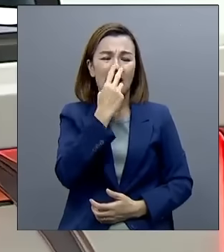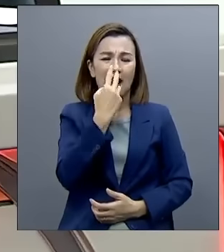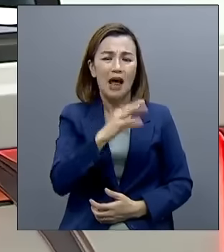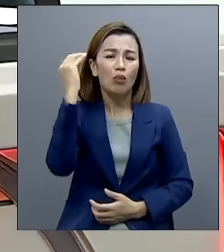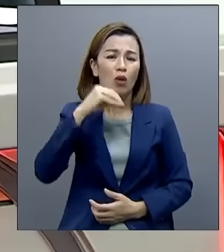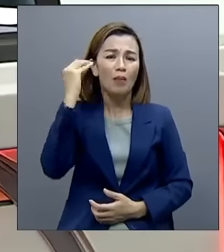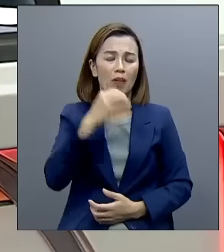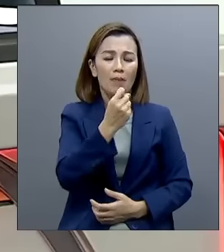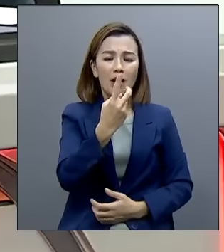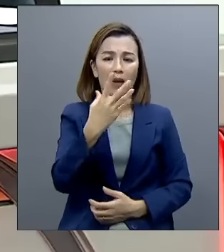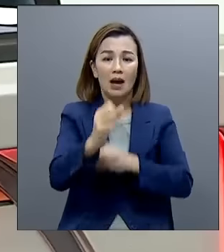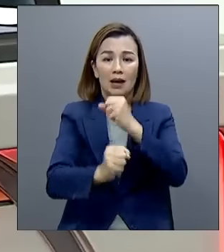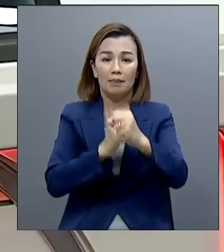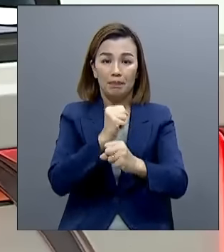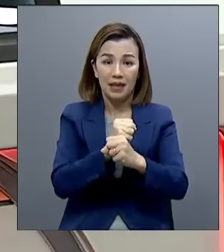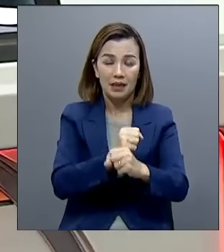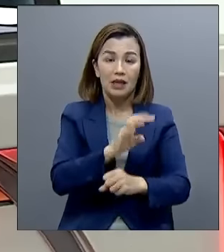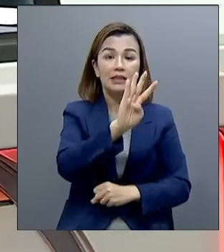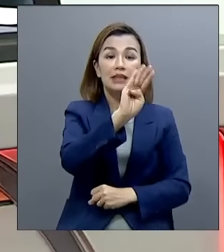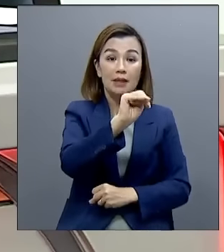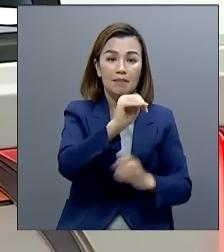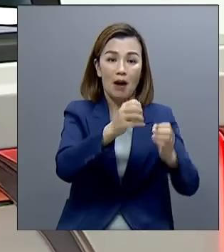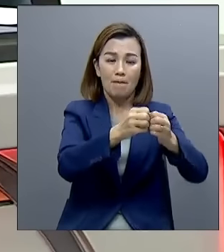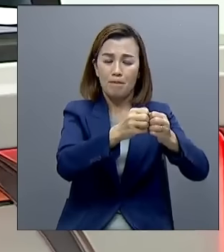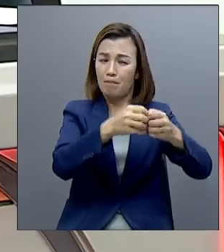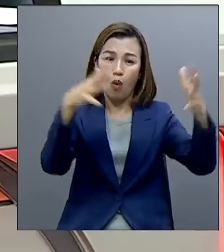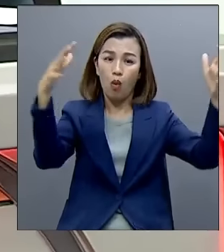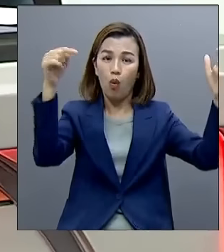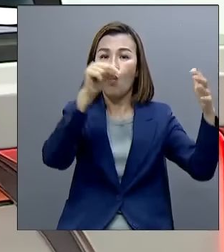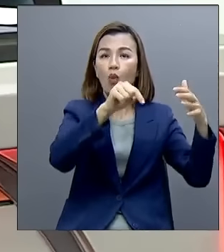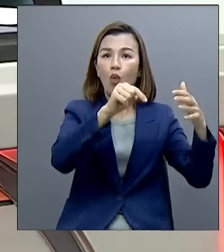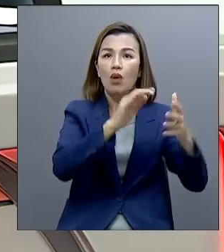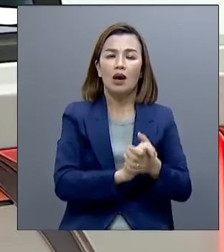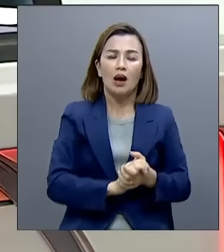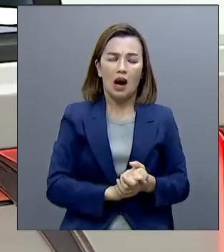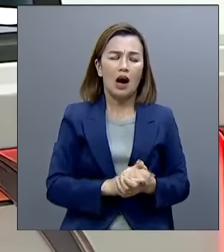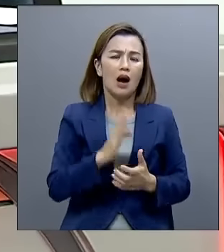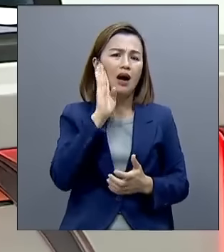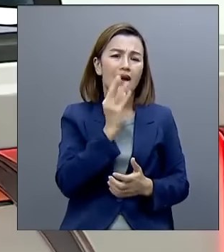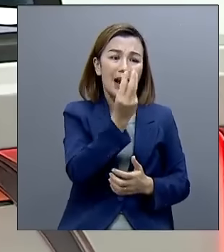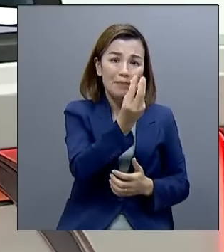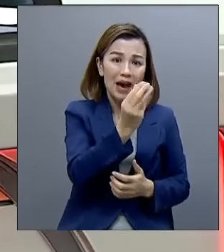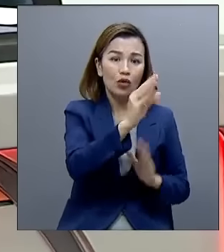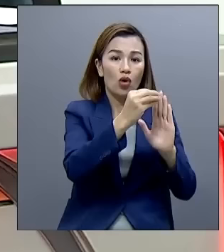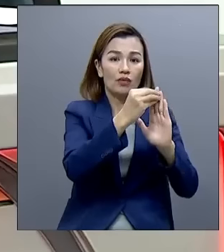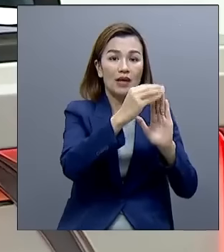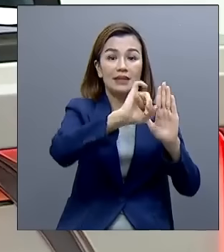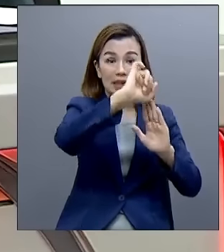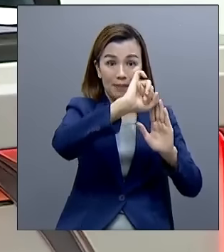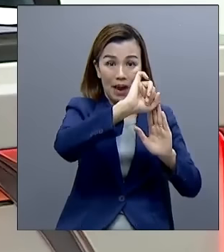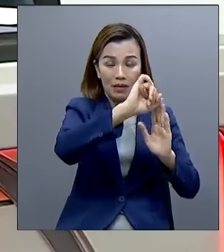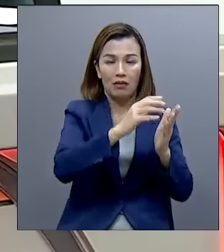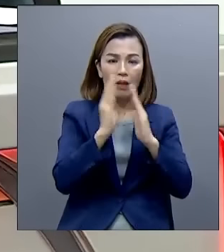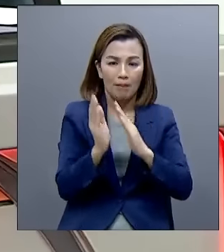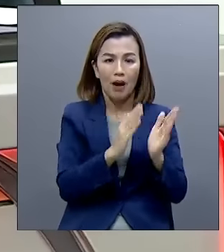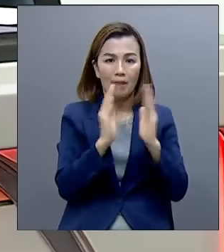ตั้งแต่ปี2540เหตุระเบิดครั้งใหญ่ที่เกิดขึ้นกับโรงงานลำไยที่เชียงใหม่มาจนถึงตอนนี้ก็ยังไม่มี